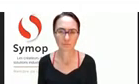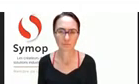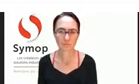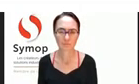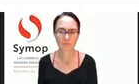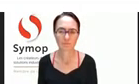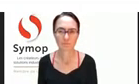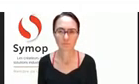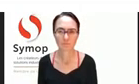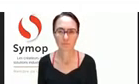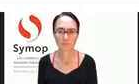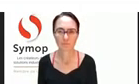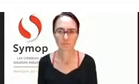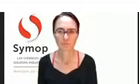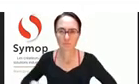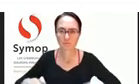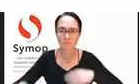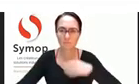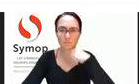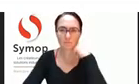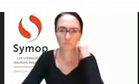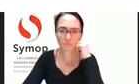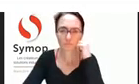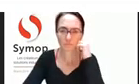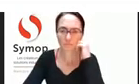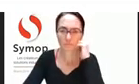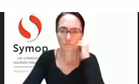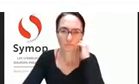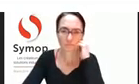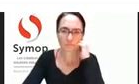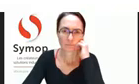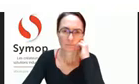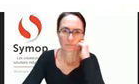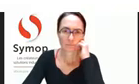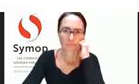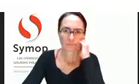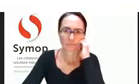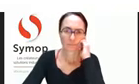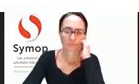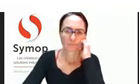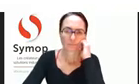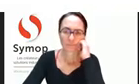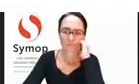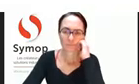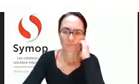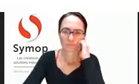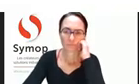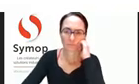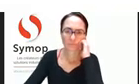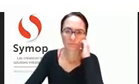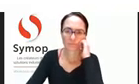plus intéressantes sur ce genre d'équipement. Donc aujourd'hui, par exemple, pour des machines non